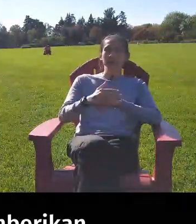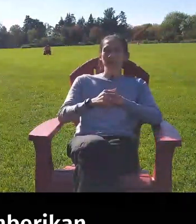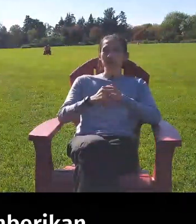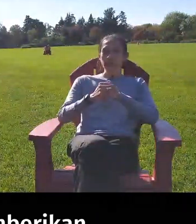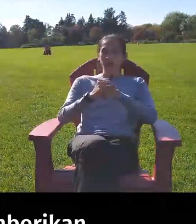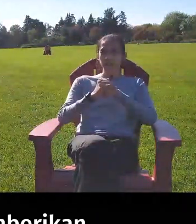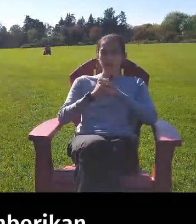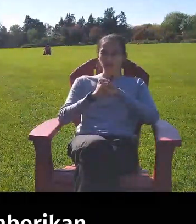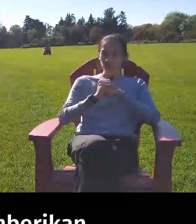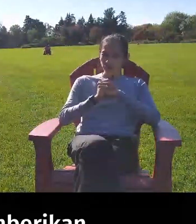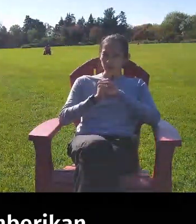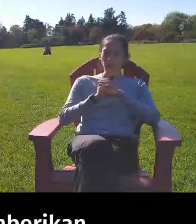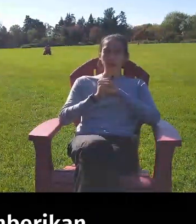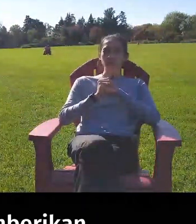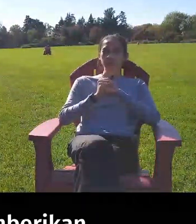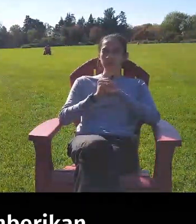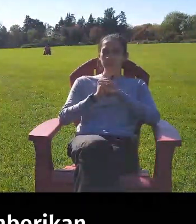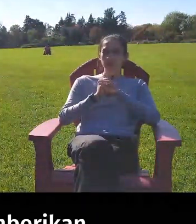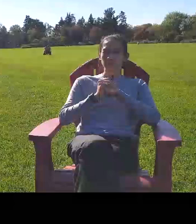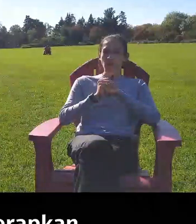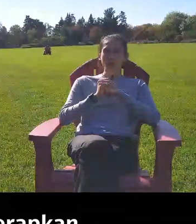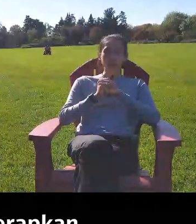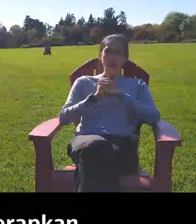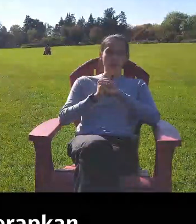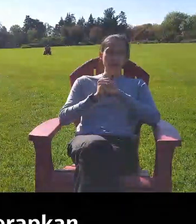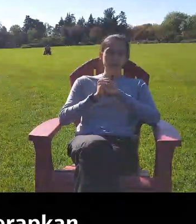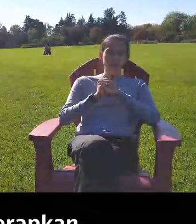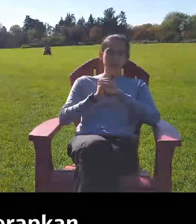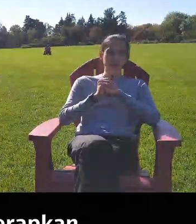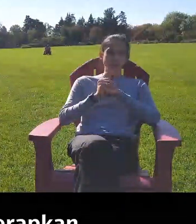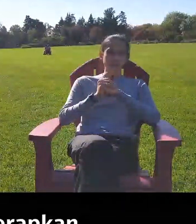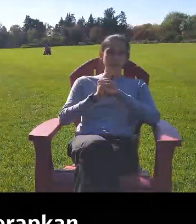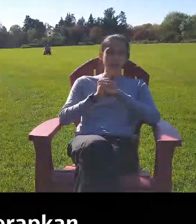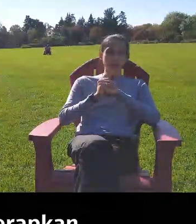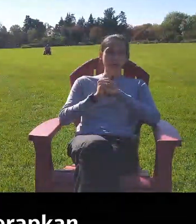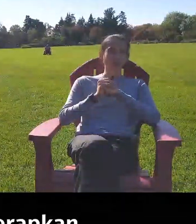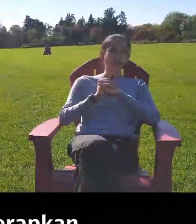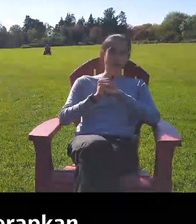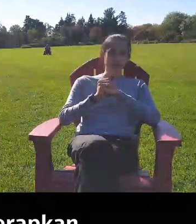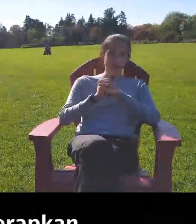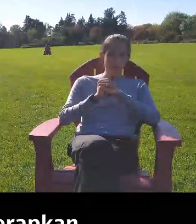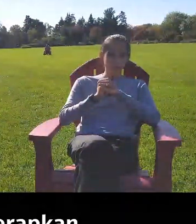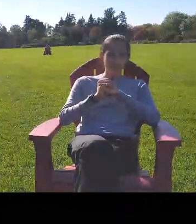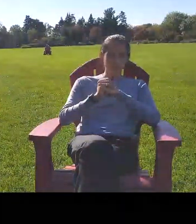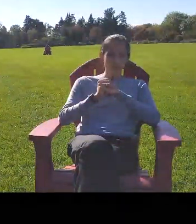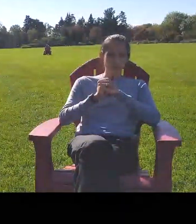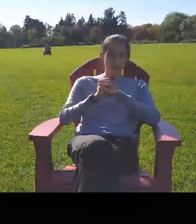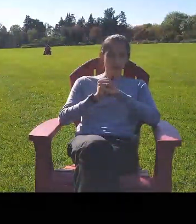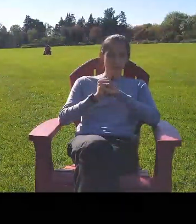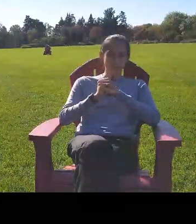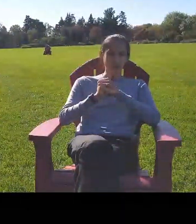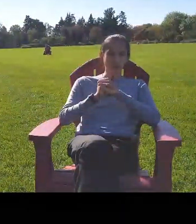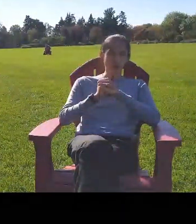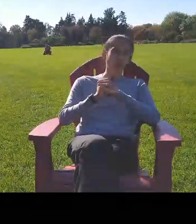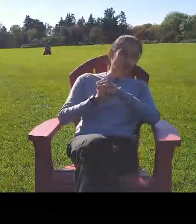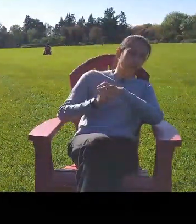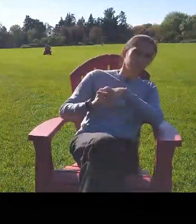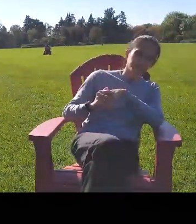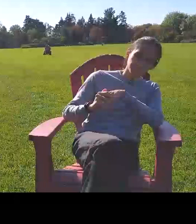saya juga ingin memberikan contoh-contoh Bagaimana keragaman aural ini diterapkan dalam karya-karya saya eh